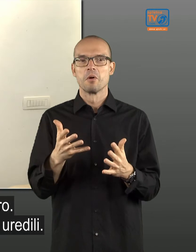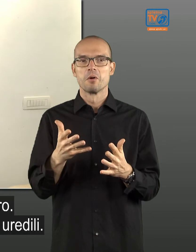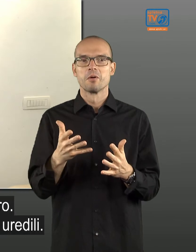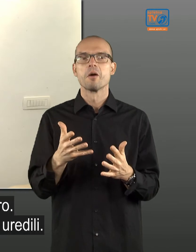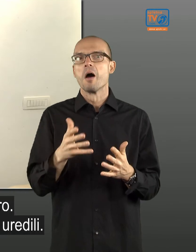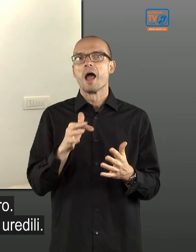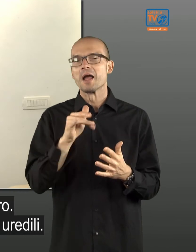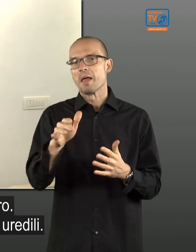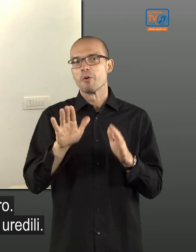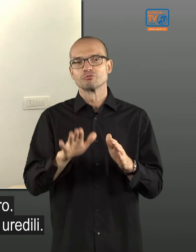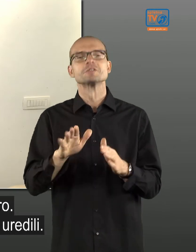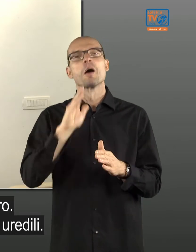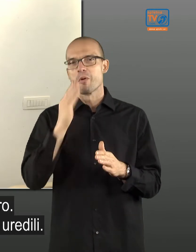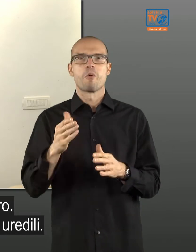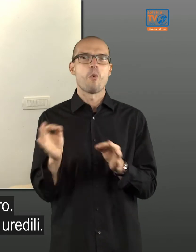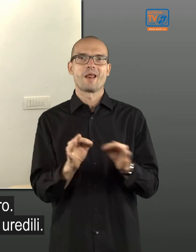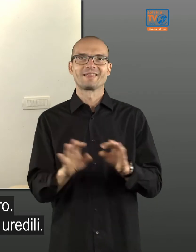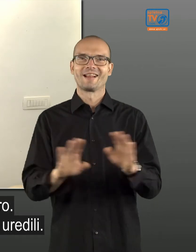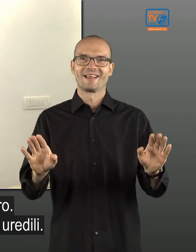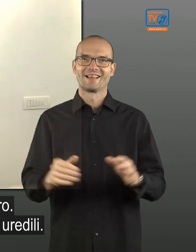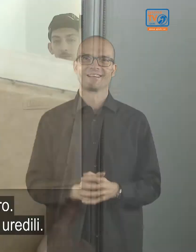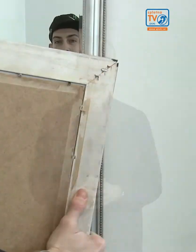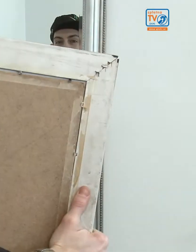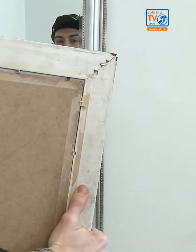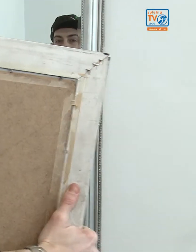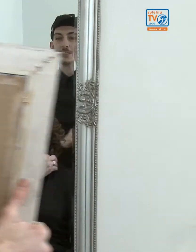lej. To bomo že zrihtali, ne?